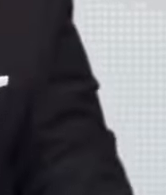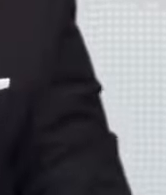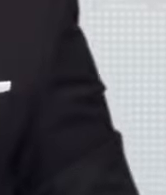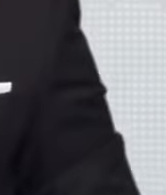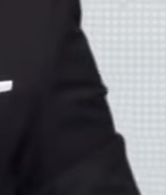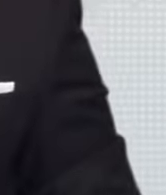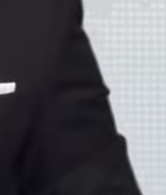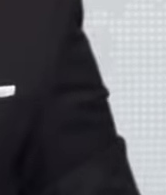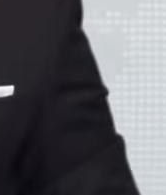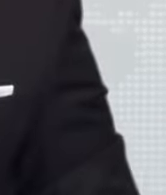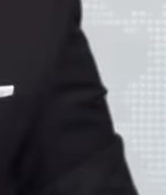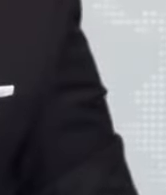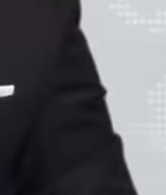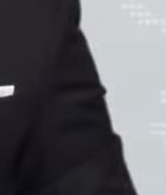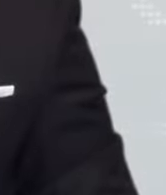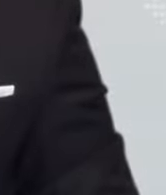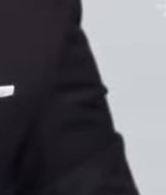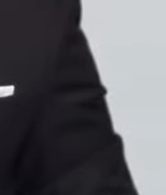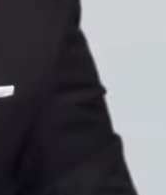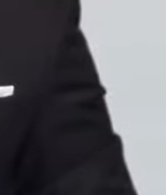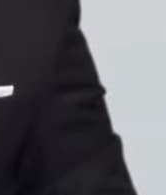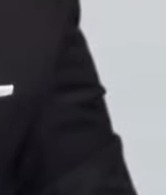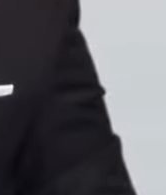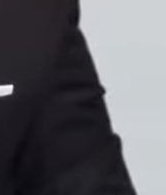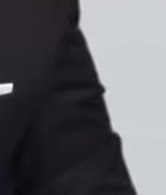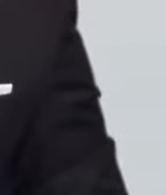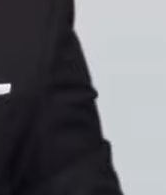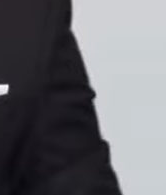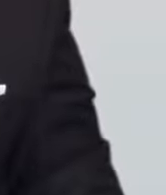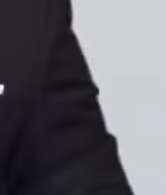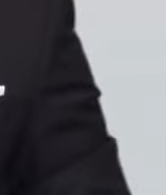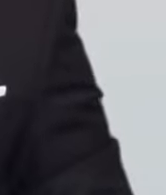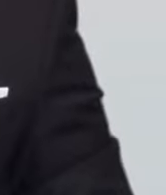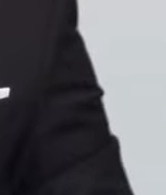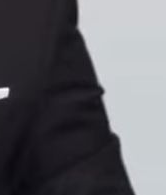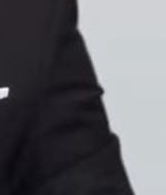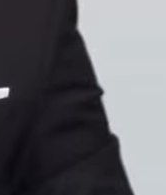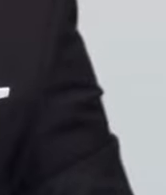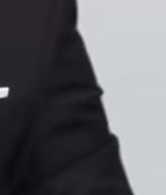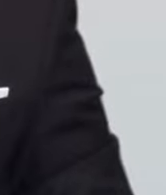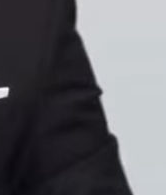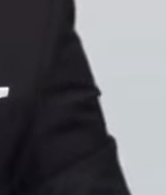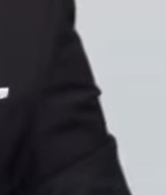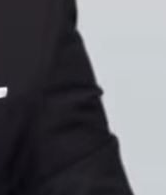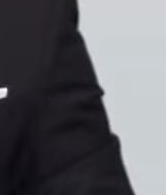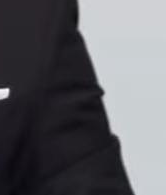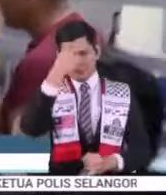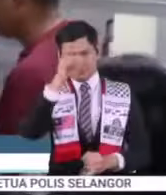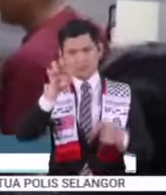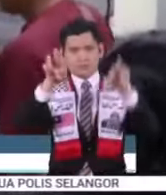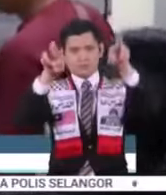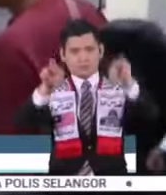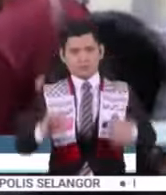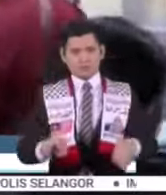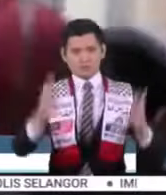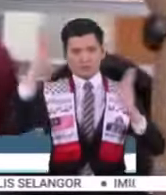Bermula 1 Februari, lesen memandu Malaysia dan lesen kenderaan motor boleh diperbaharui melalui aplikasi MyJPJ.